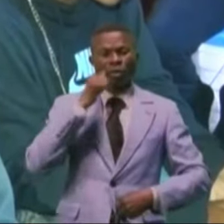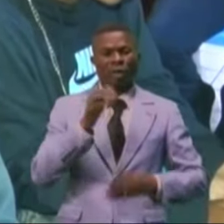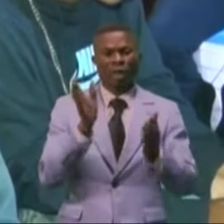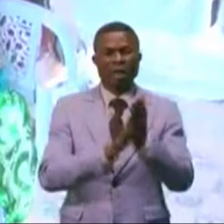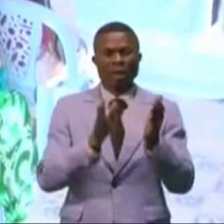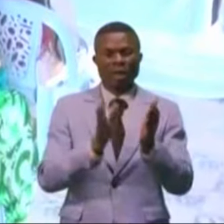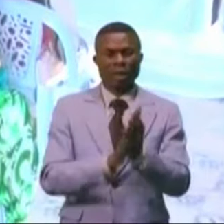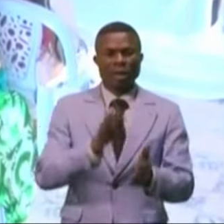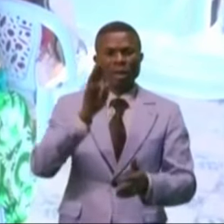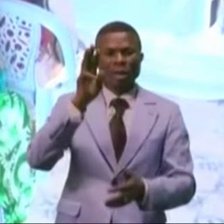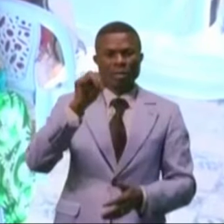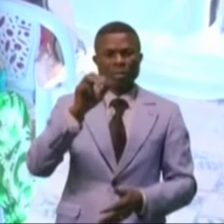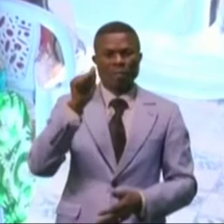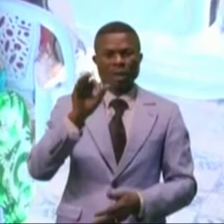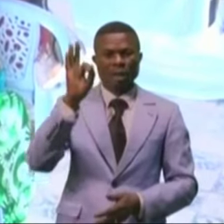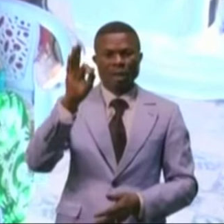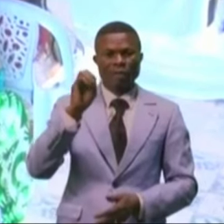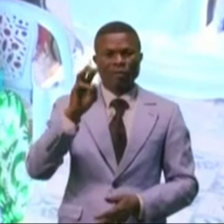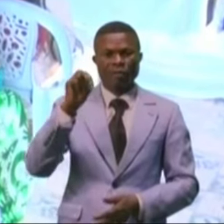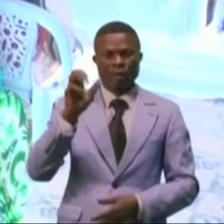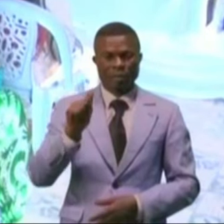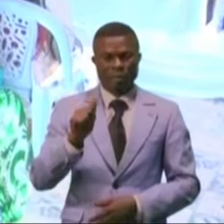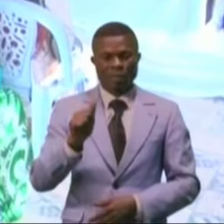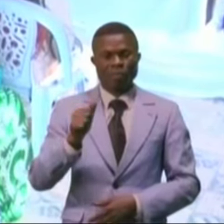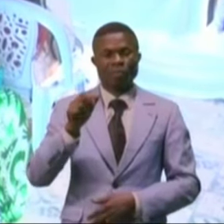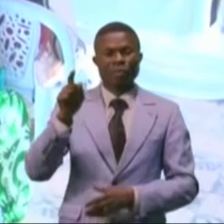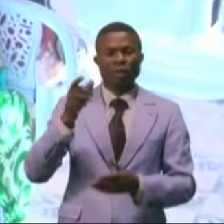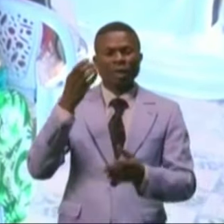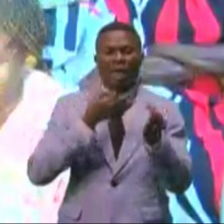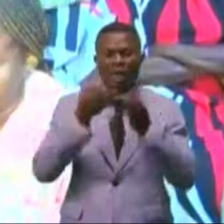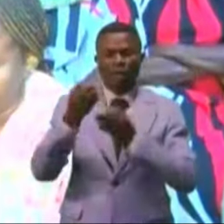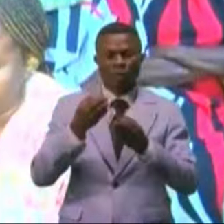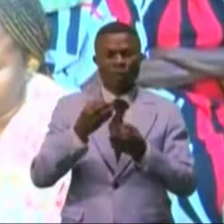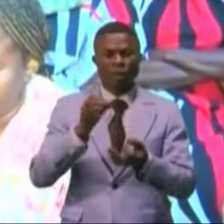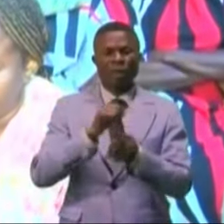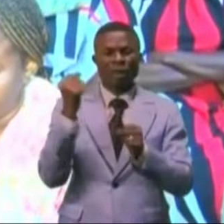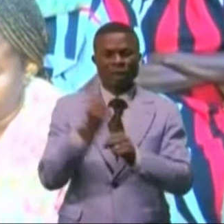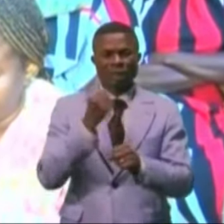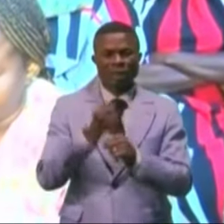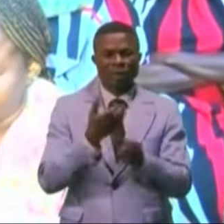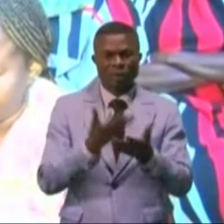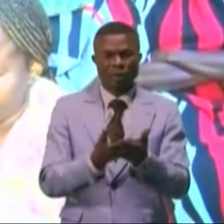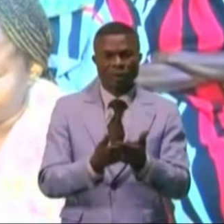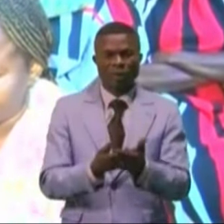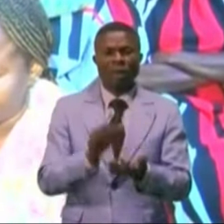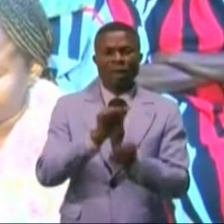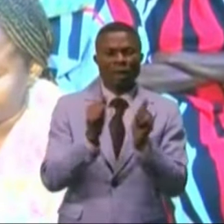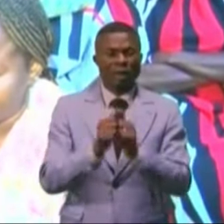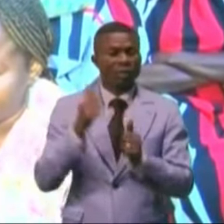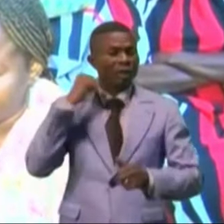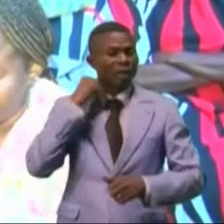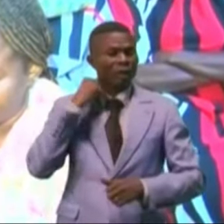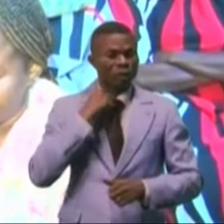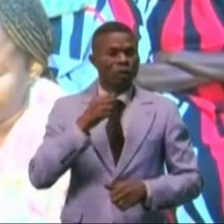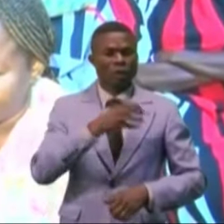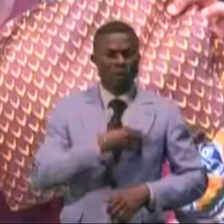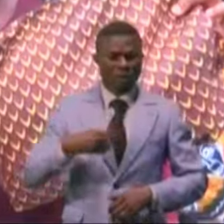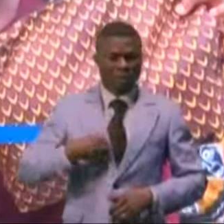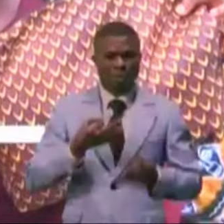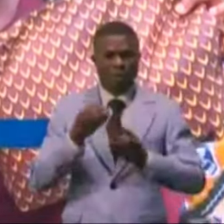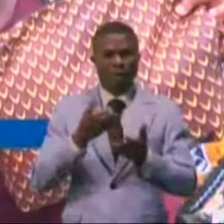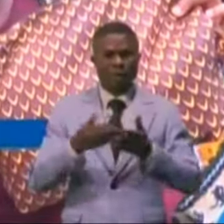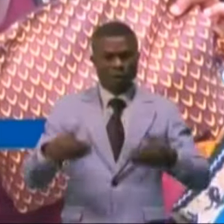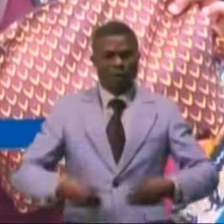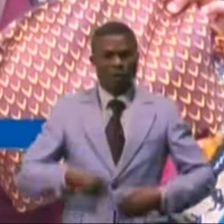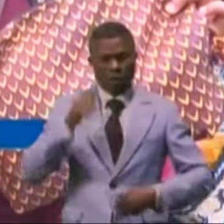scolaire Mafema à Binza Upen sur les explications d'une professionnelle, la gynécologue Anabila. Je pense que les jeunes filles